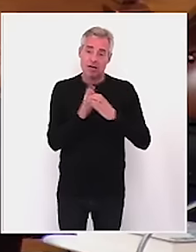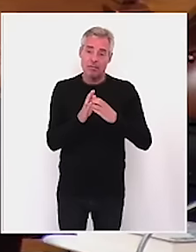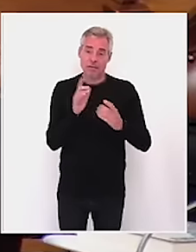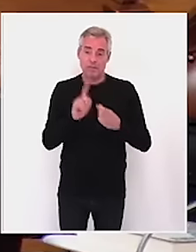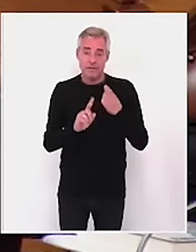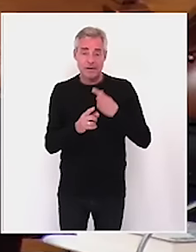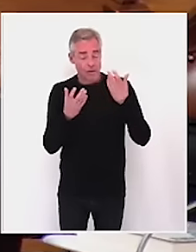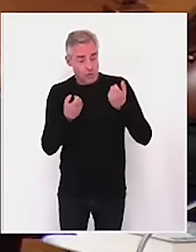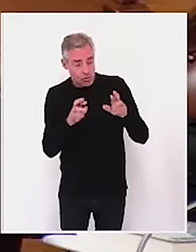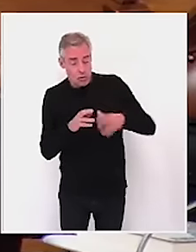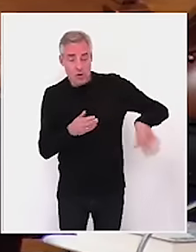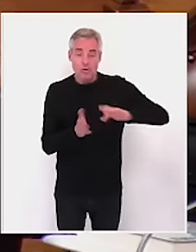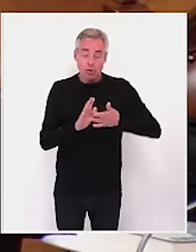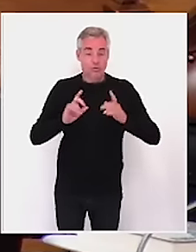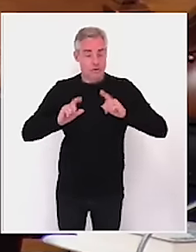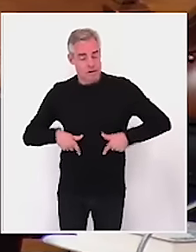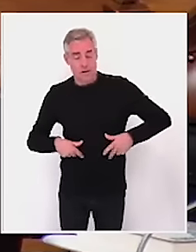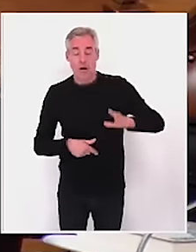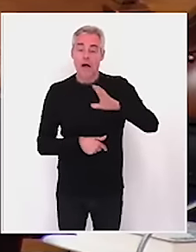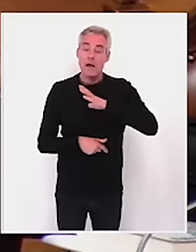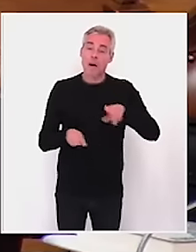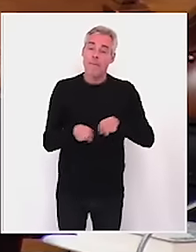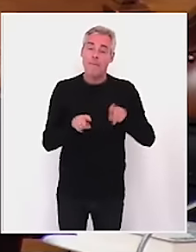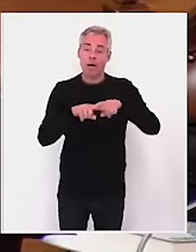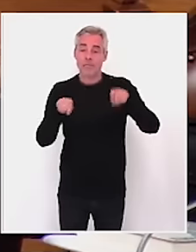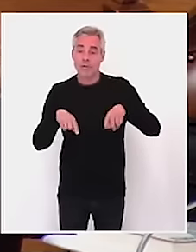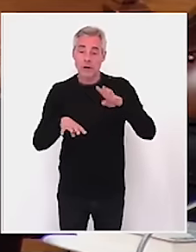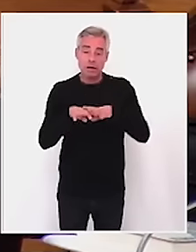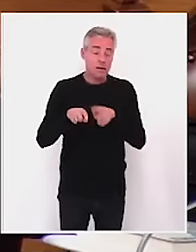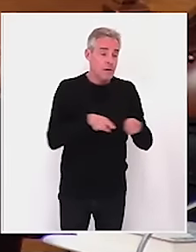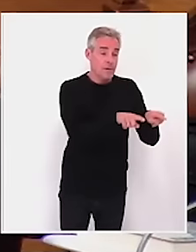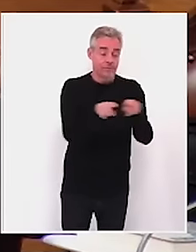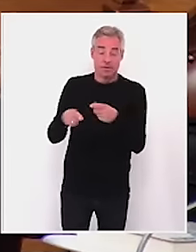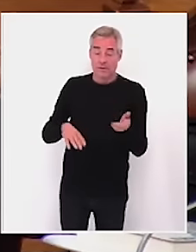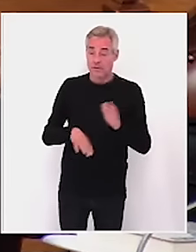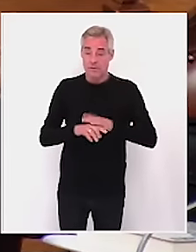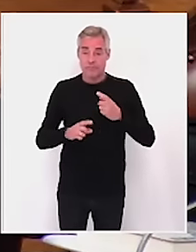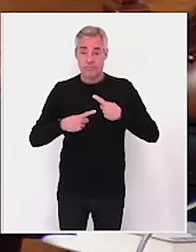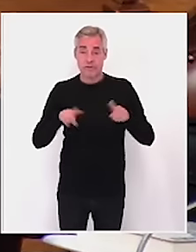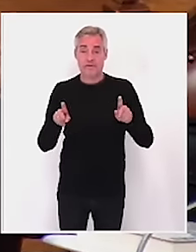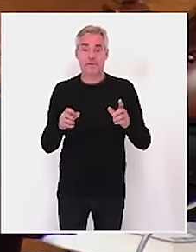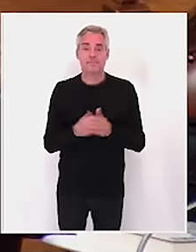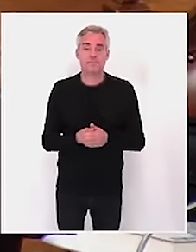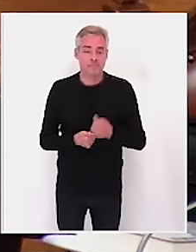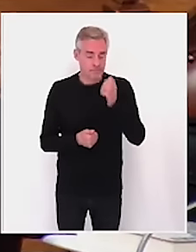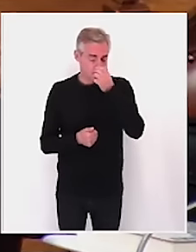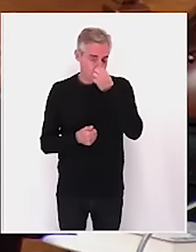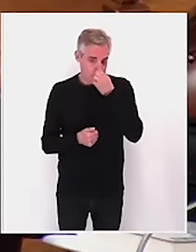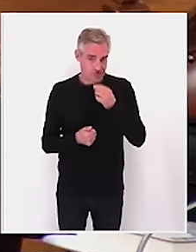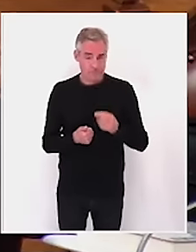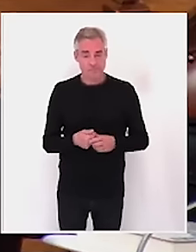et s'assurer que les écoles elles aient les mêmes moyens d'un quartier à l'autre, ce qui ne semble pas être le cas. Voilà, donc ça c'était une chose. Et